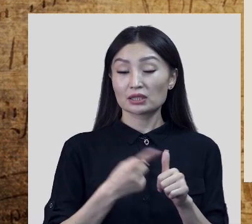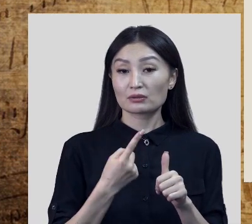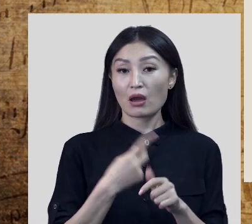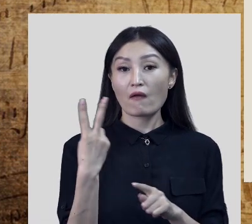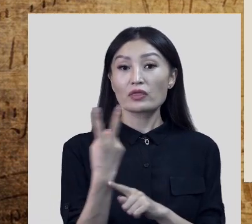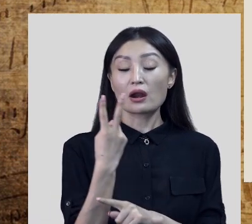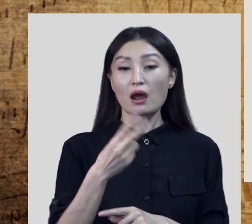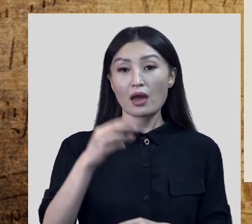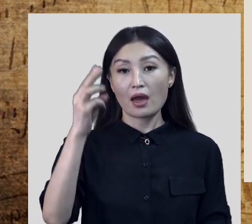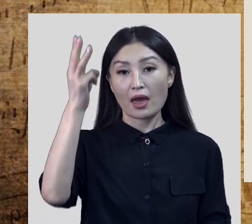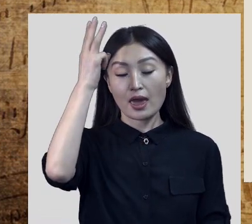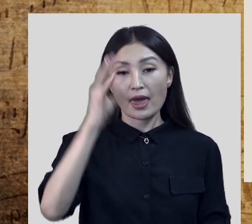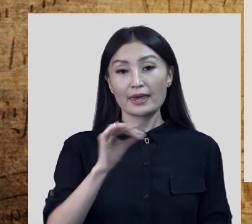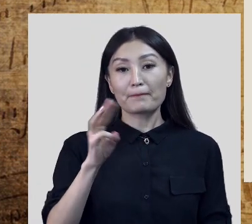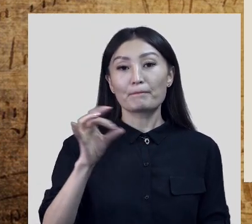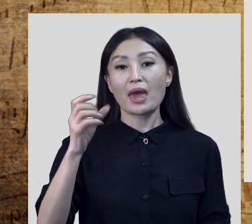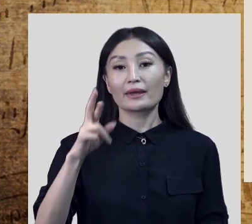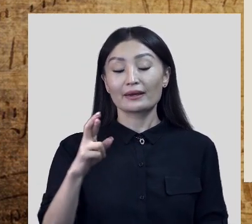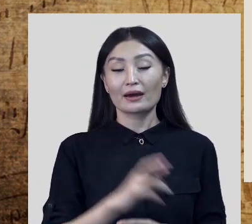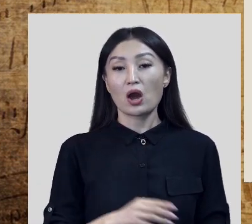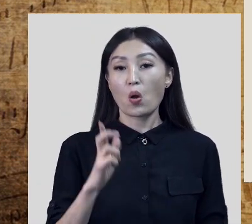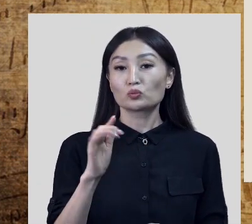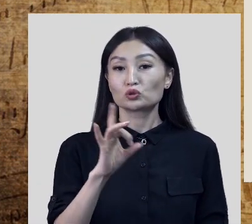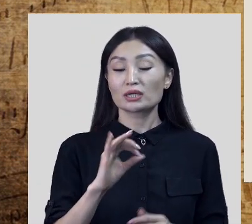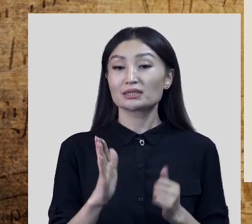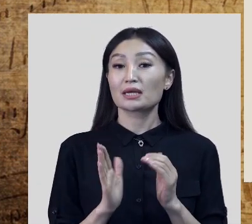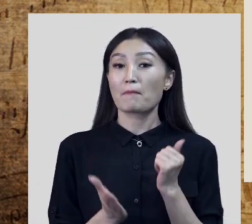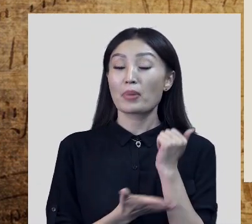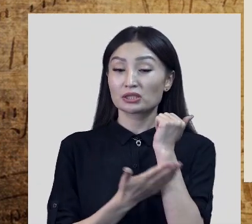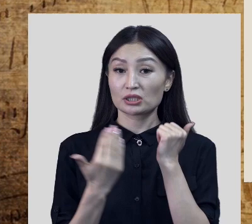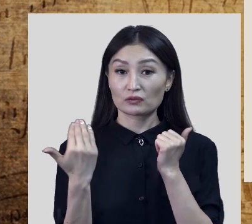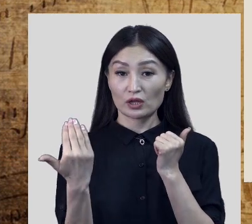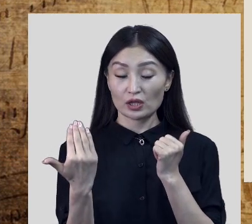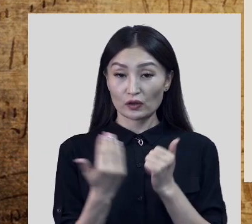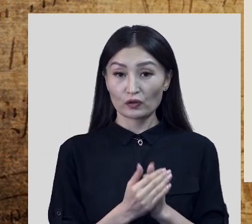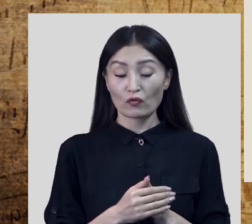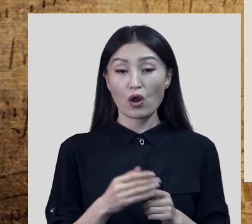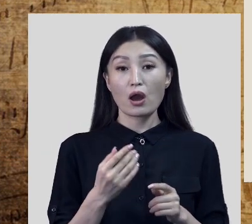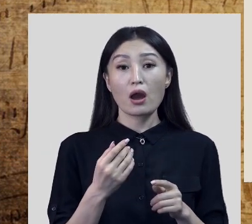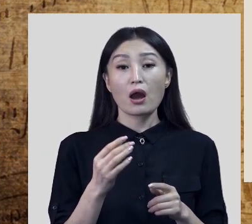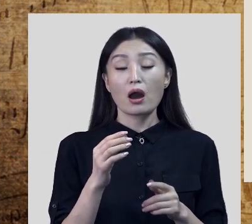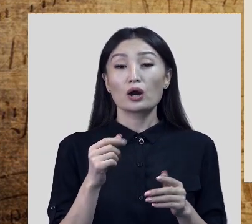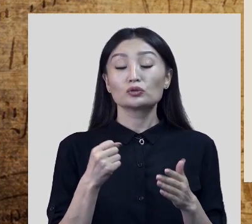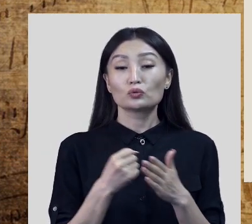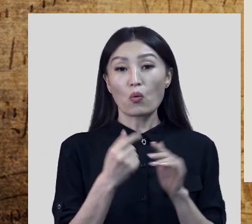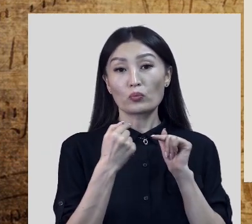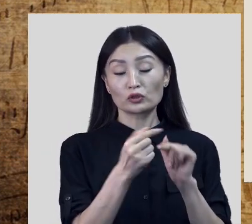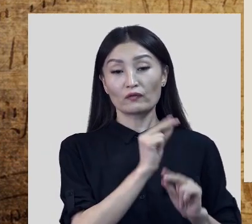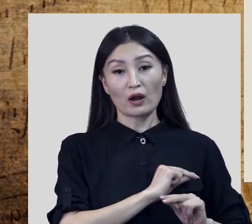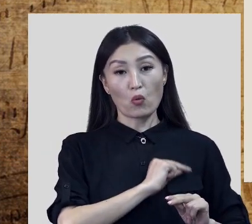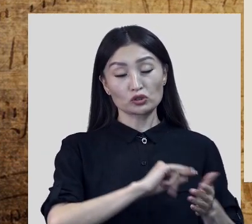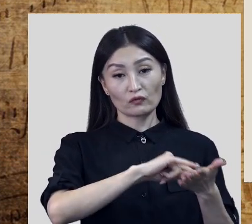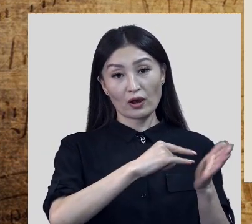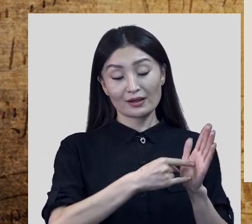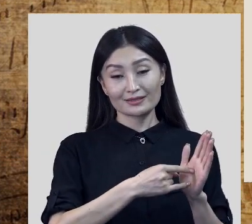империя буржуазия поддерживала наполеона 3 видя в бонапартий sky империи оплот против рабочего класса